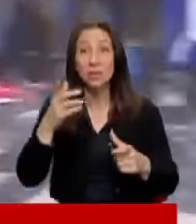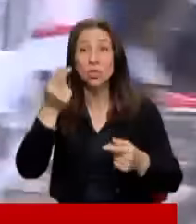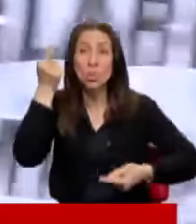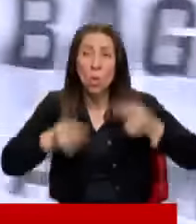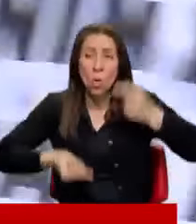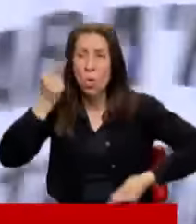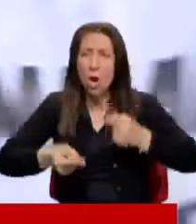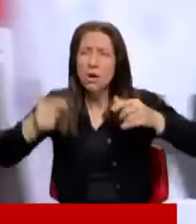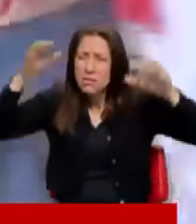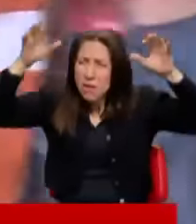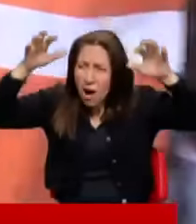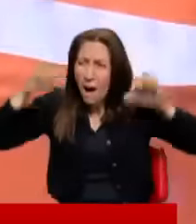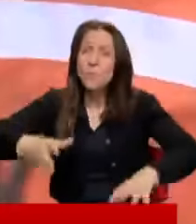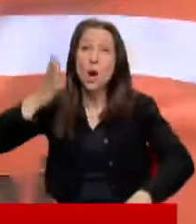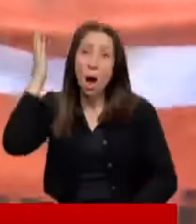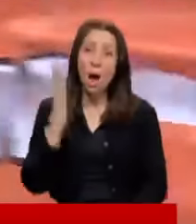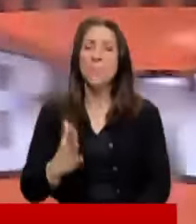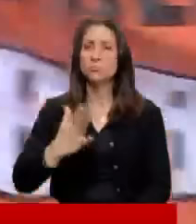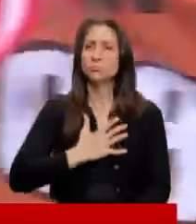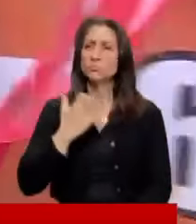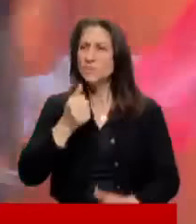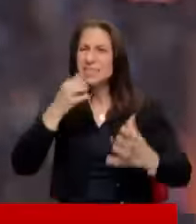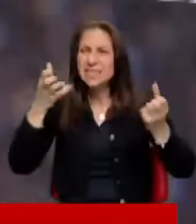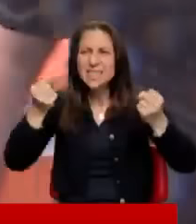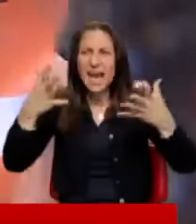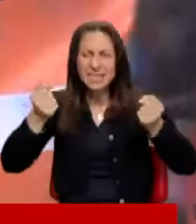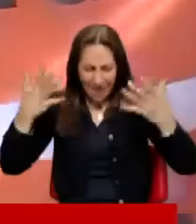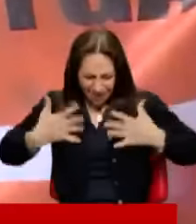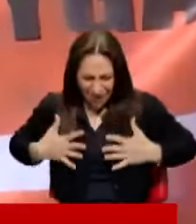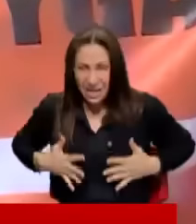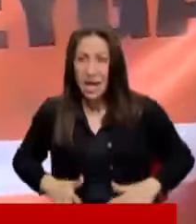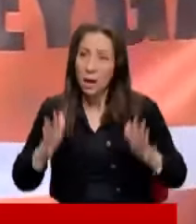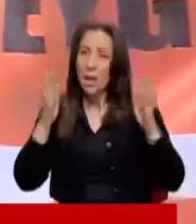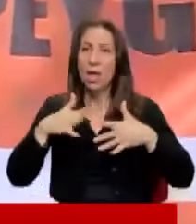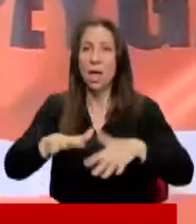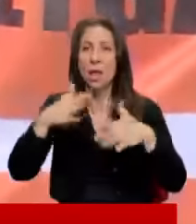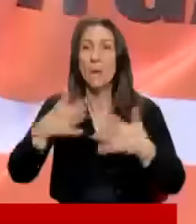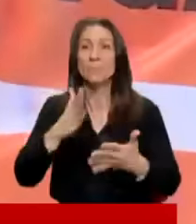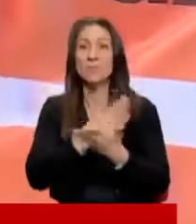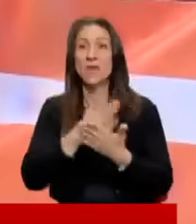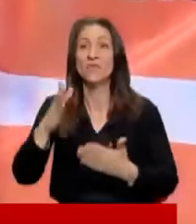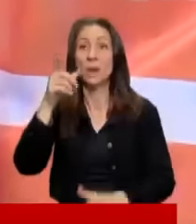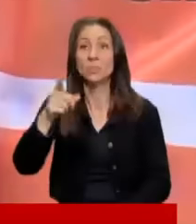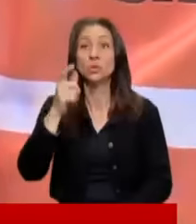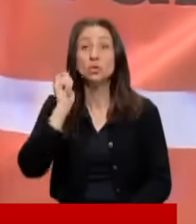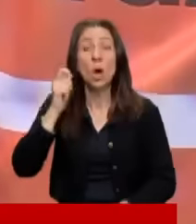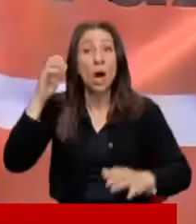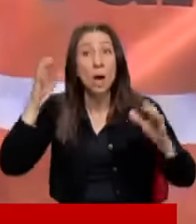doluya sağanak yağmura rağmen sır sıklama olmalarına eylemlerini sürdürüyorlar